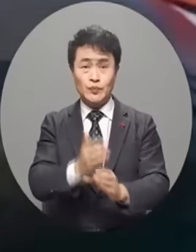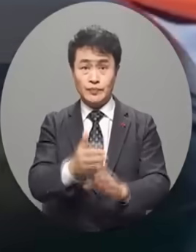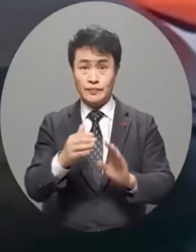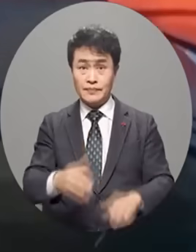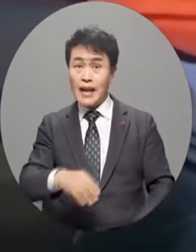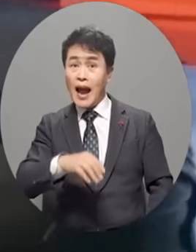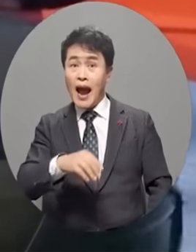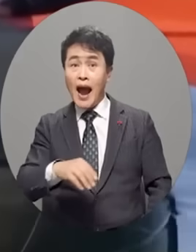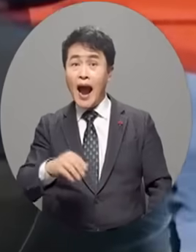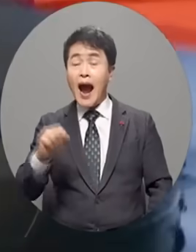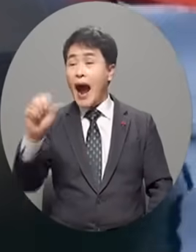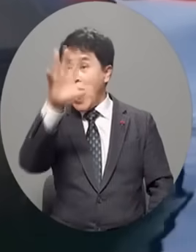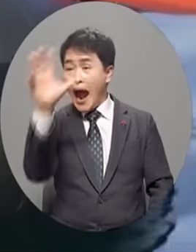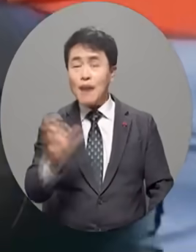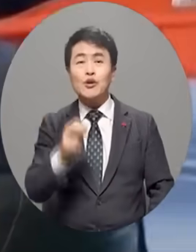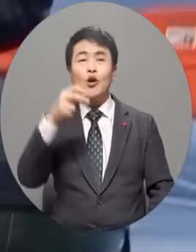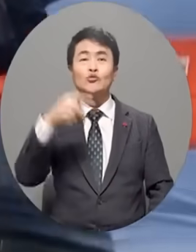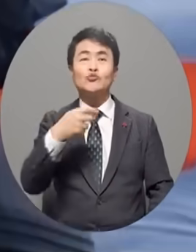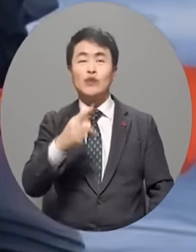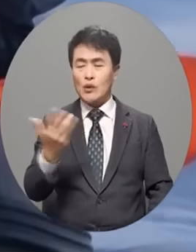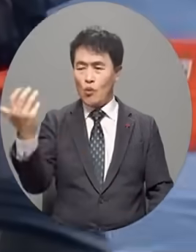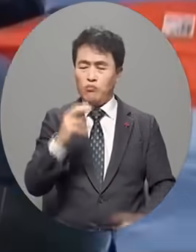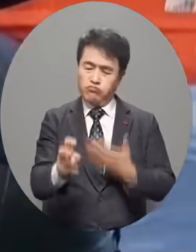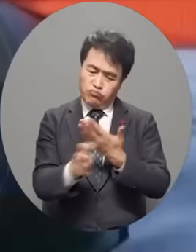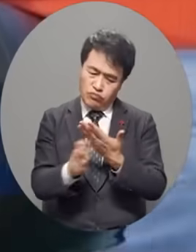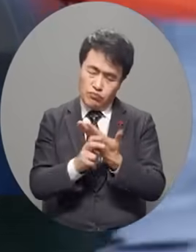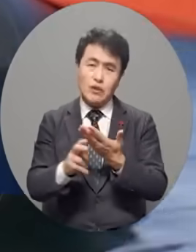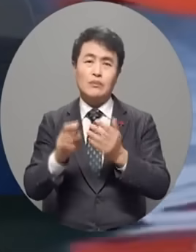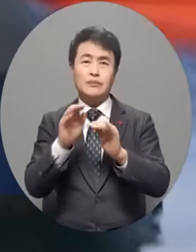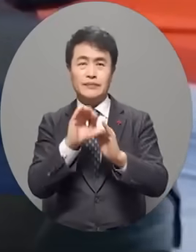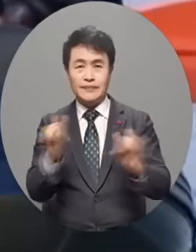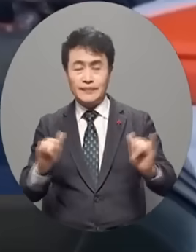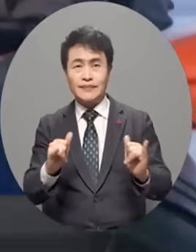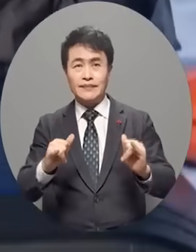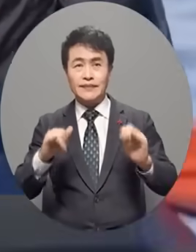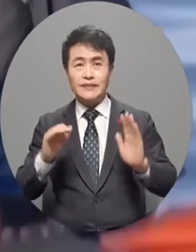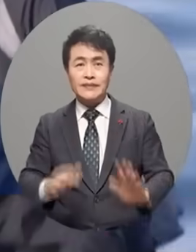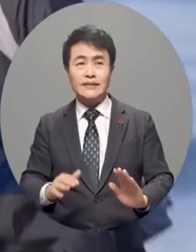아프리카 수단에서 온 불법 이민자들입니다.